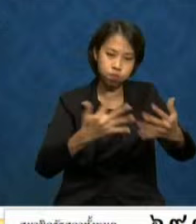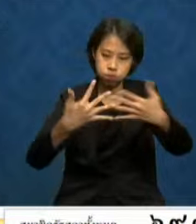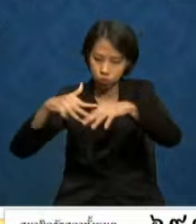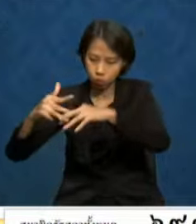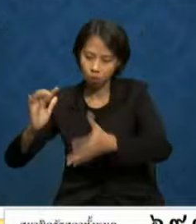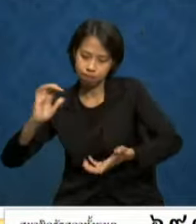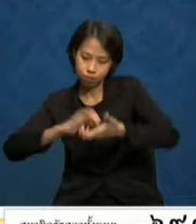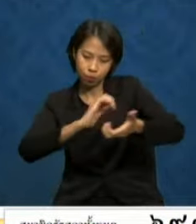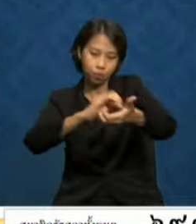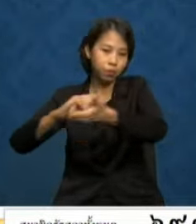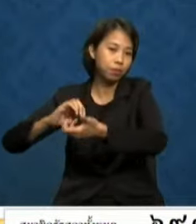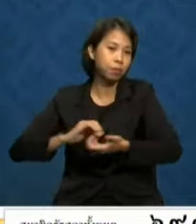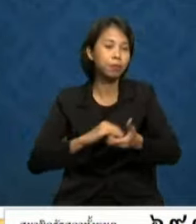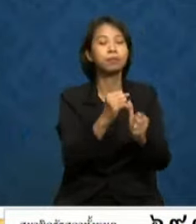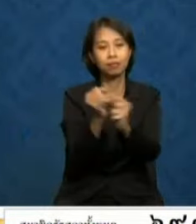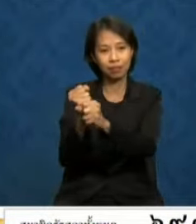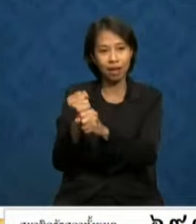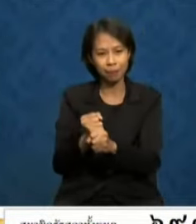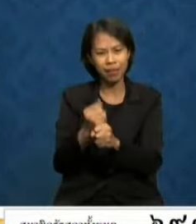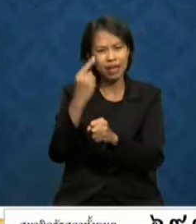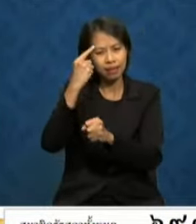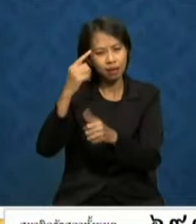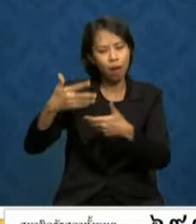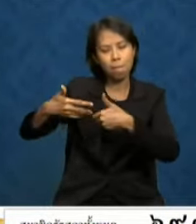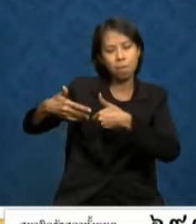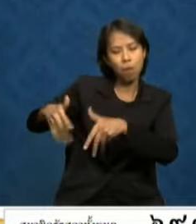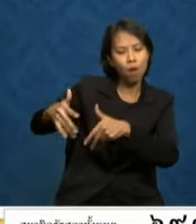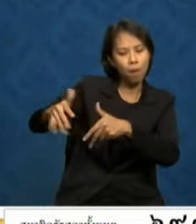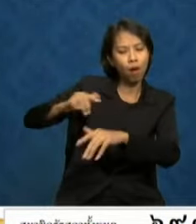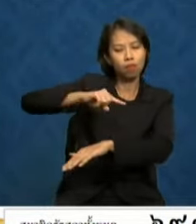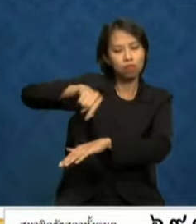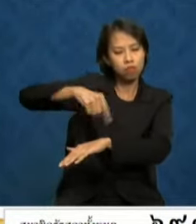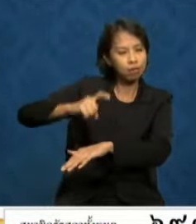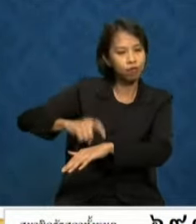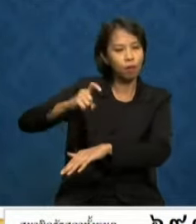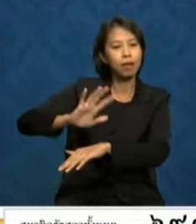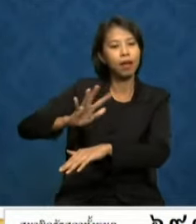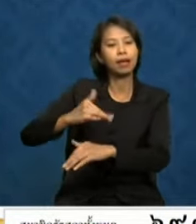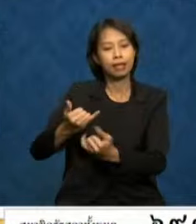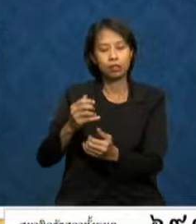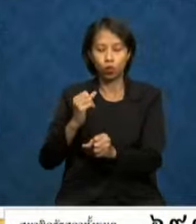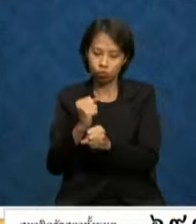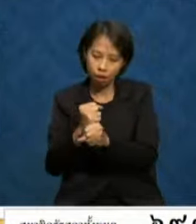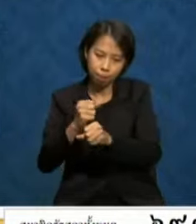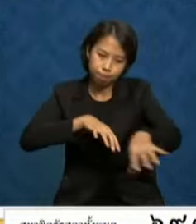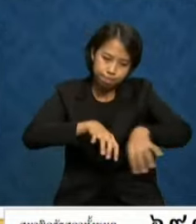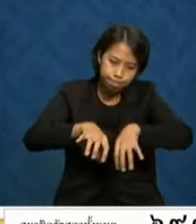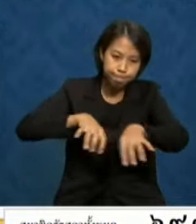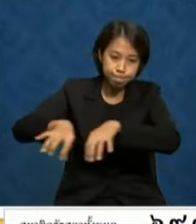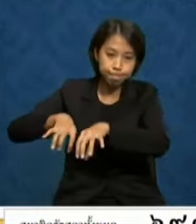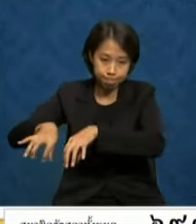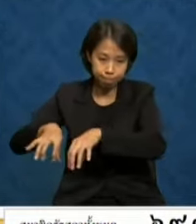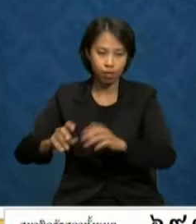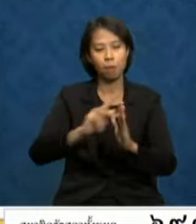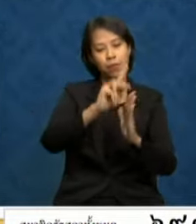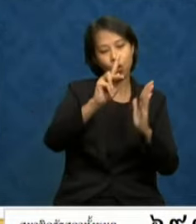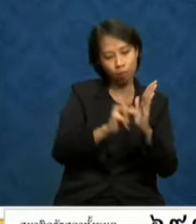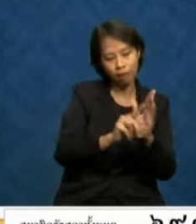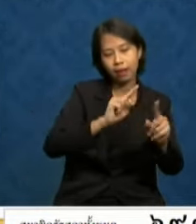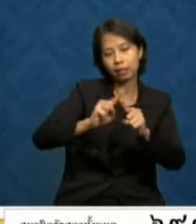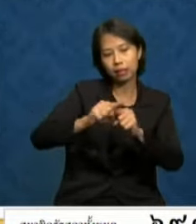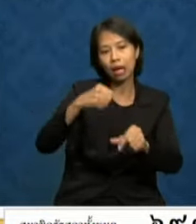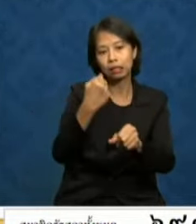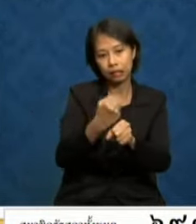กันเพื่ออย่าปล่อยเวลาให้ผ่านไปเราจะต้องมีการตอบรับเชิงรุกหลายเรื่องจะต้องสร้างกฎหมายขึ้นมาเพื่อ